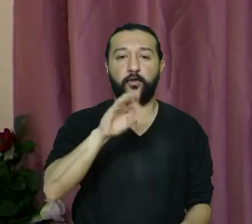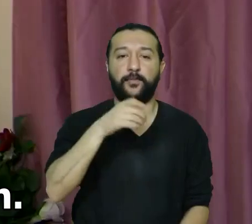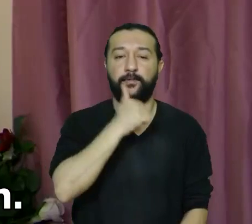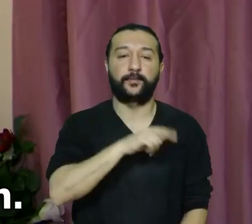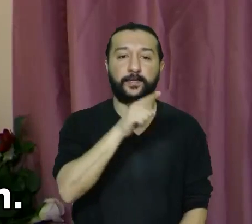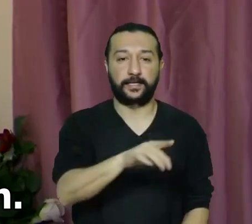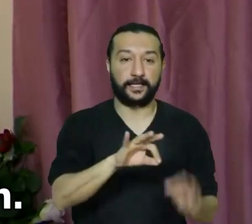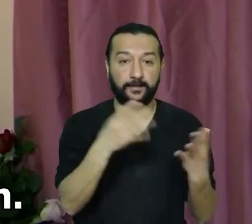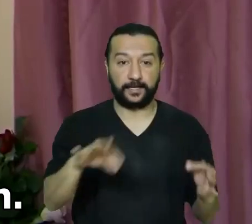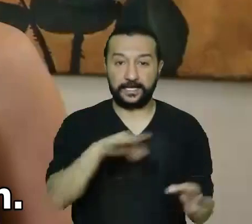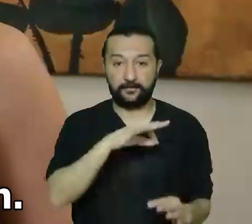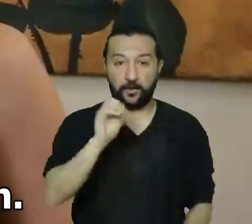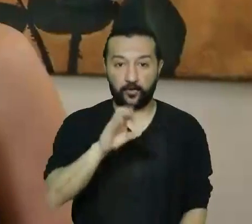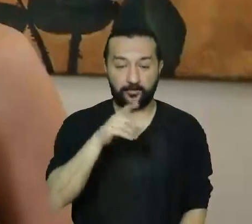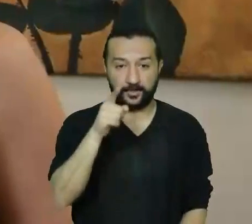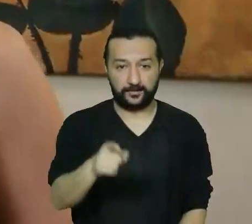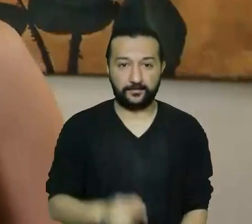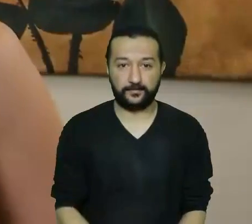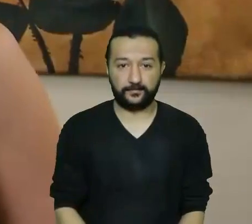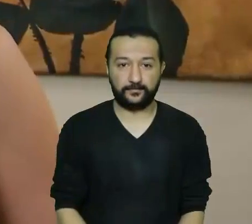abi. Demek keman öğretmenin.